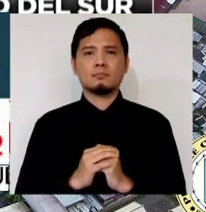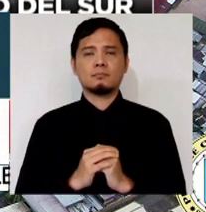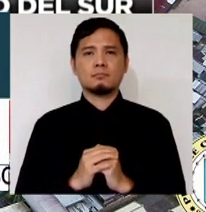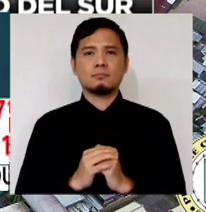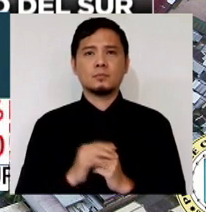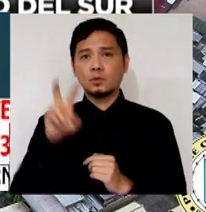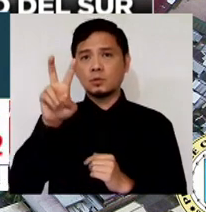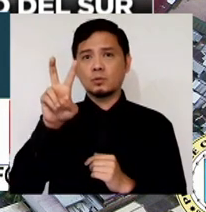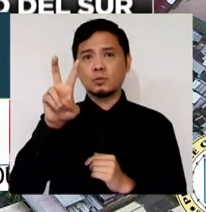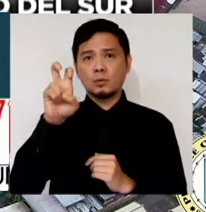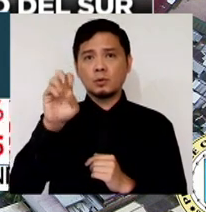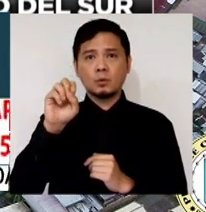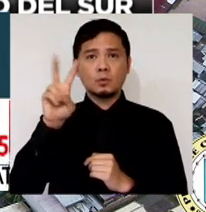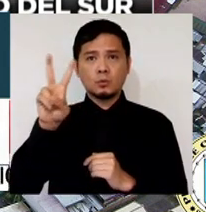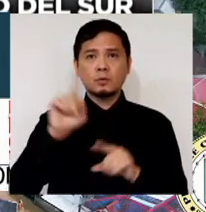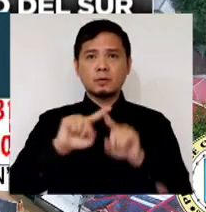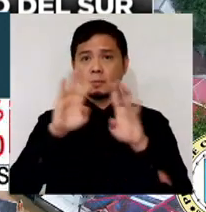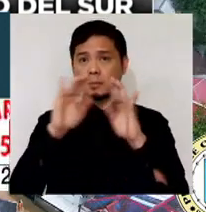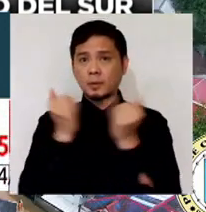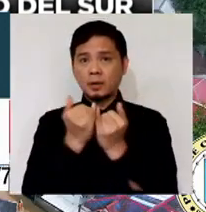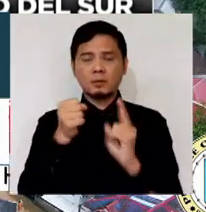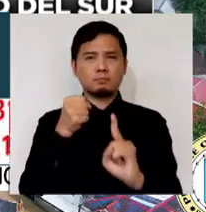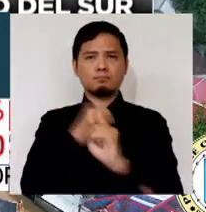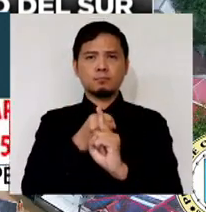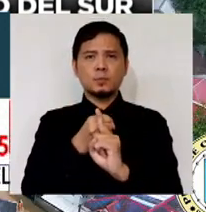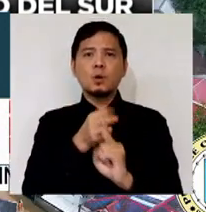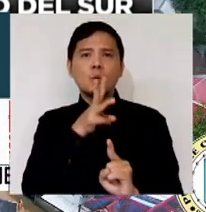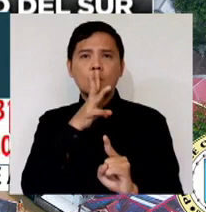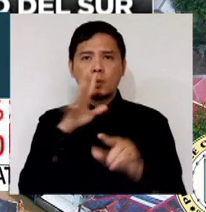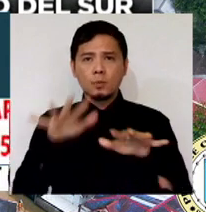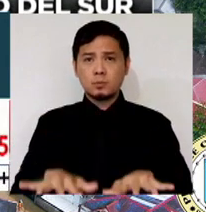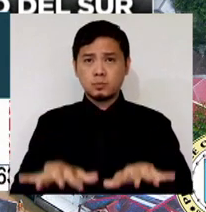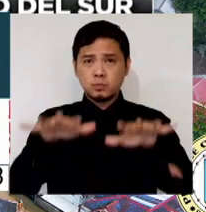202 barangays ang affected ng baha at